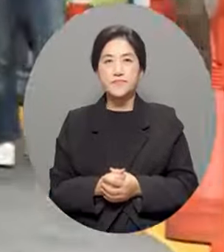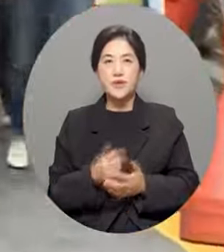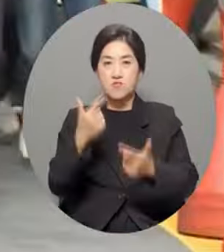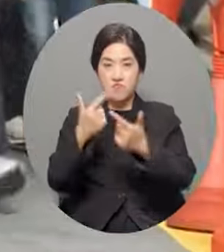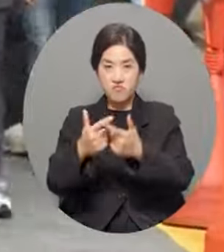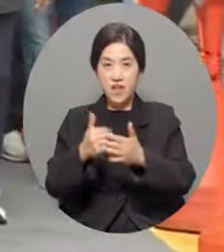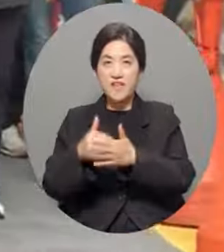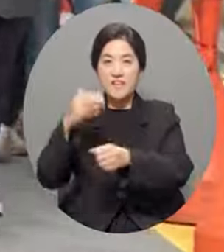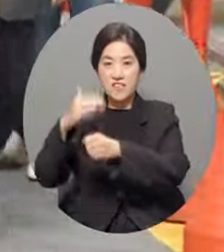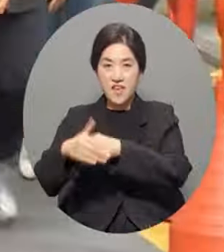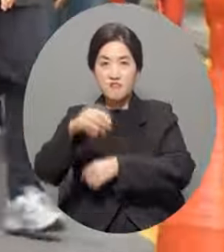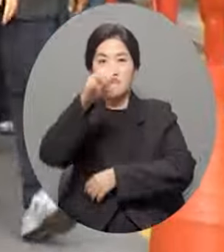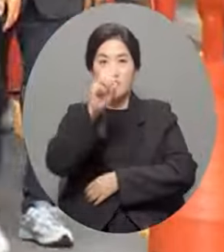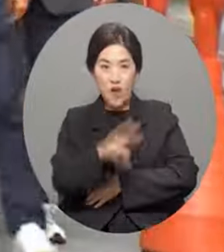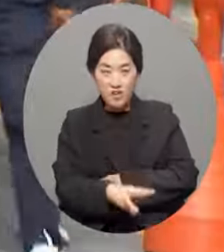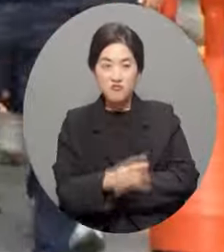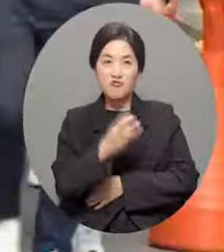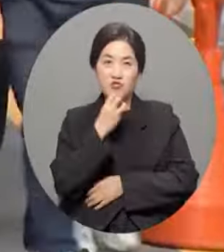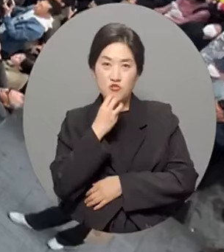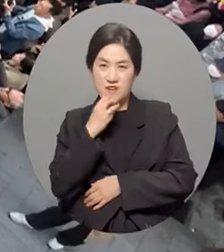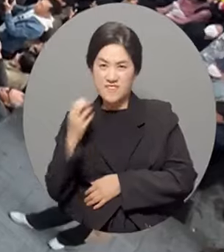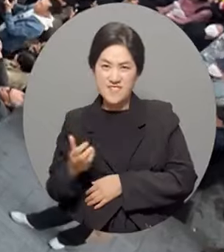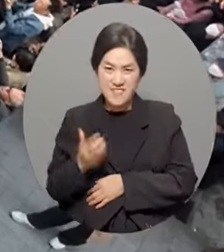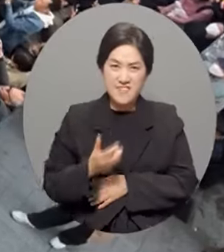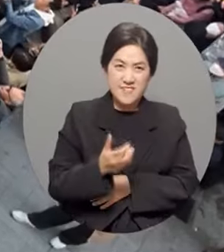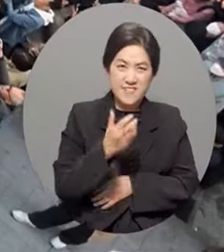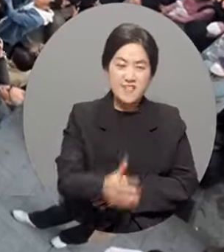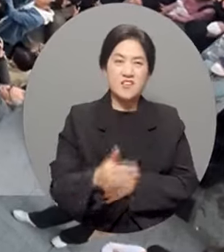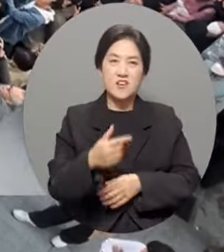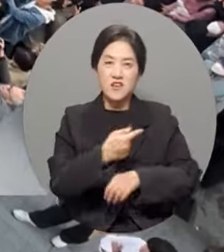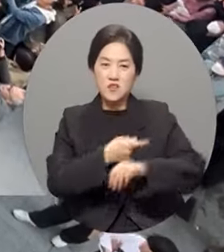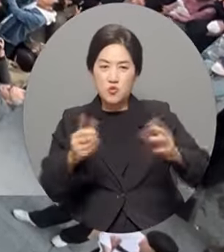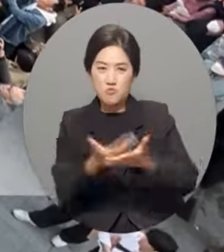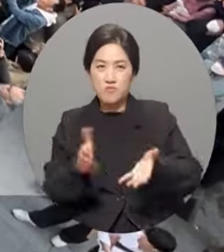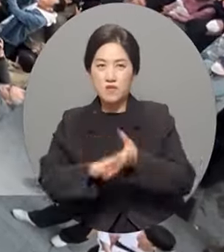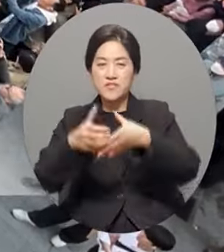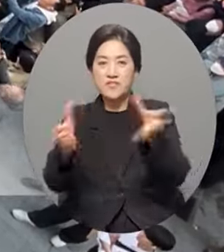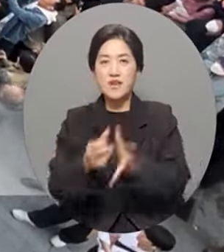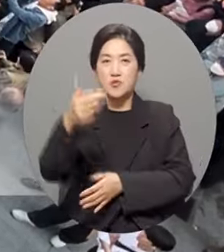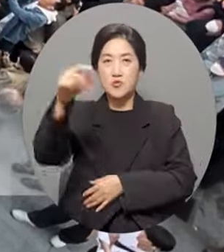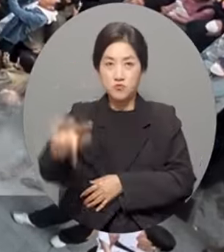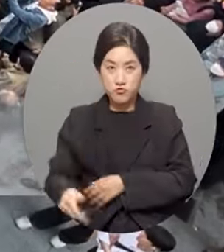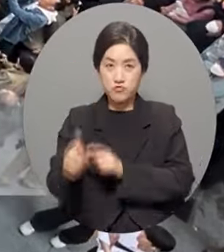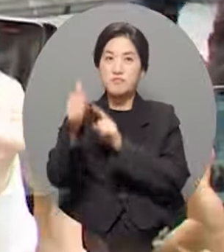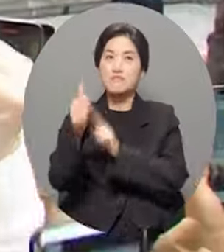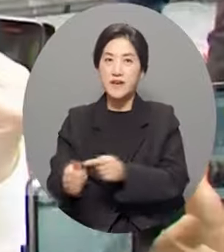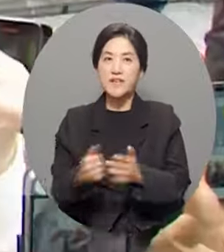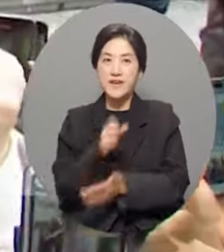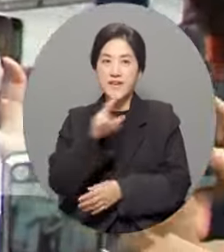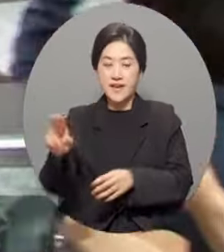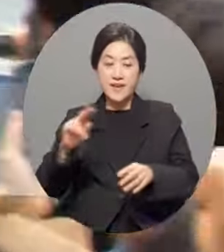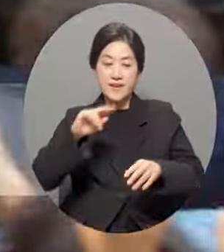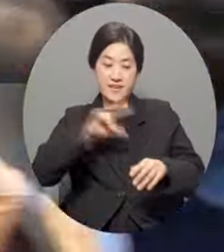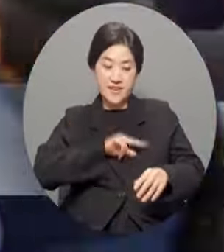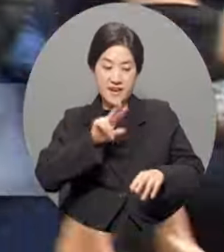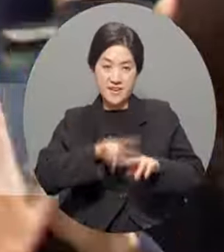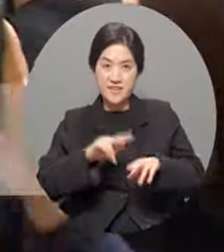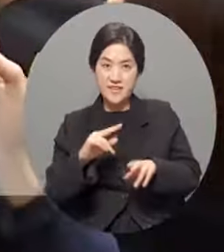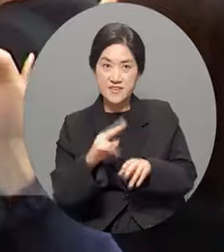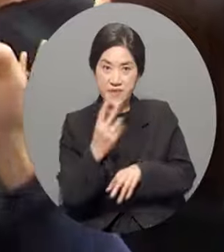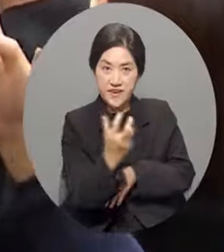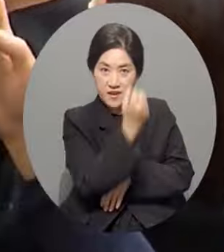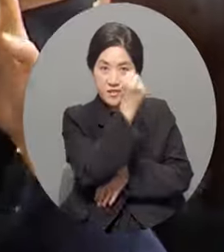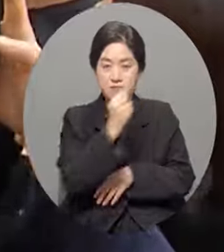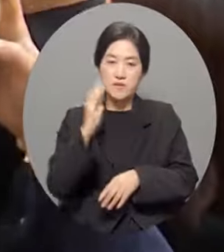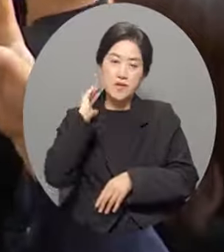부산에서 대구, 광주를 거쳐 서울까지 강행군한 조국혁신당 조국 대표는 야권이 200석을 차지하게 되면 대통령의 거부권을